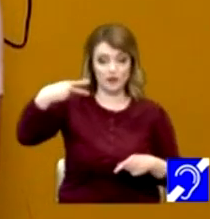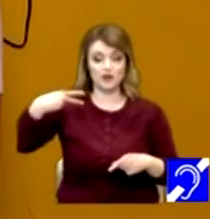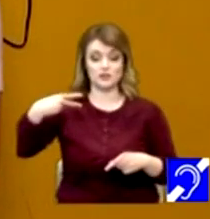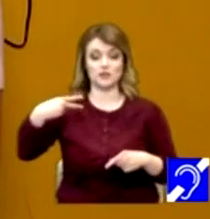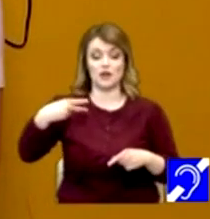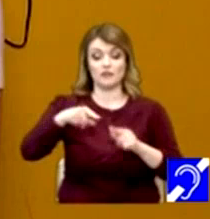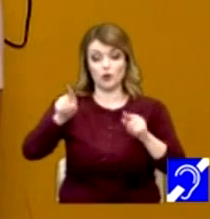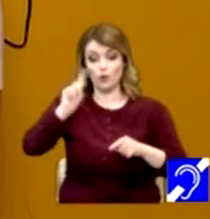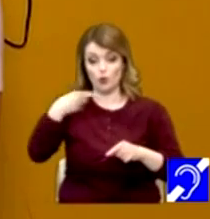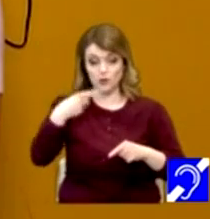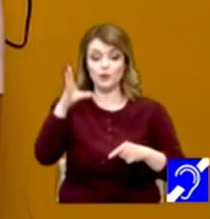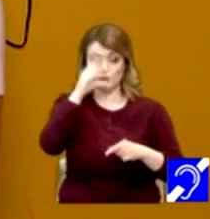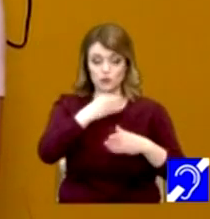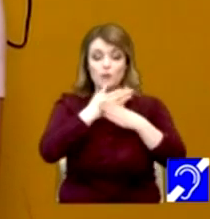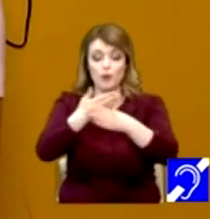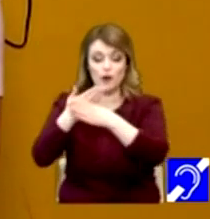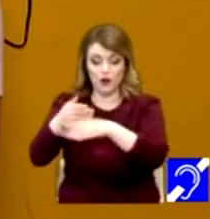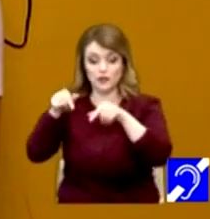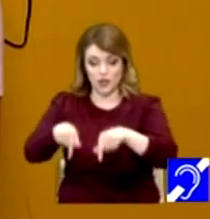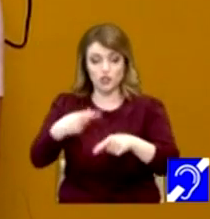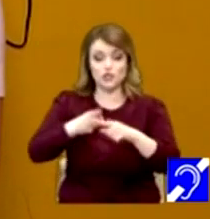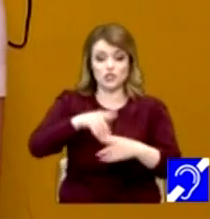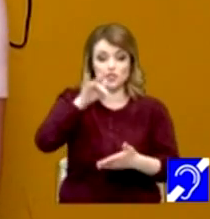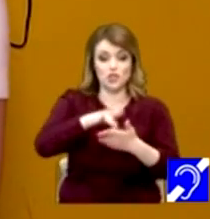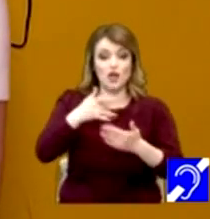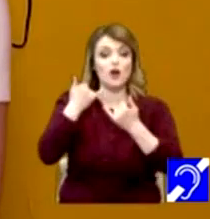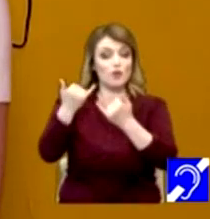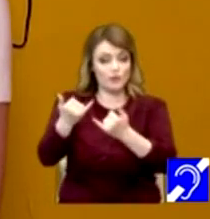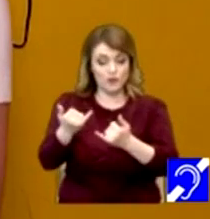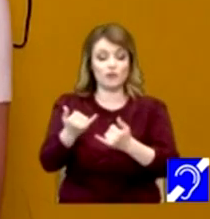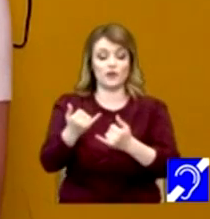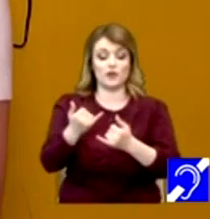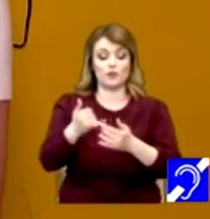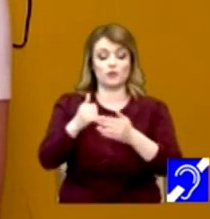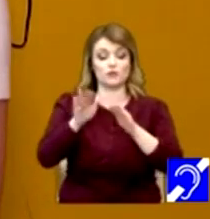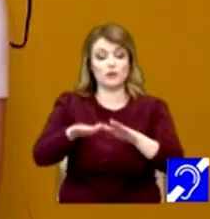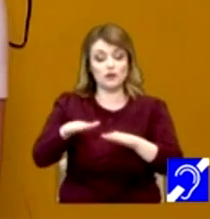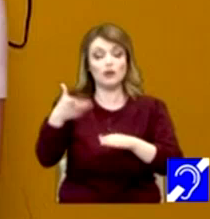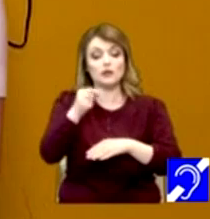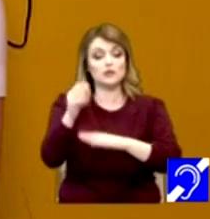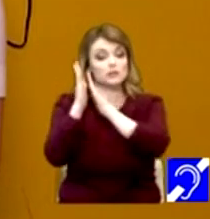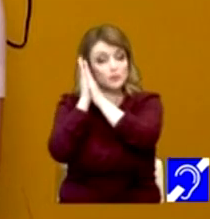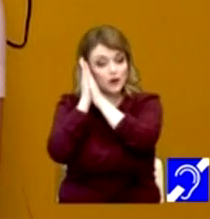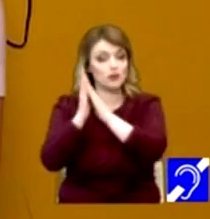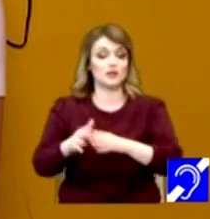centrul maternal. Aici, în primul rând, le oferim un adăpost și în al doilea rând le învățăm să